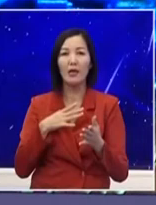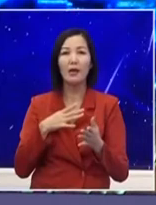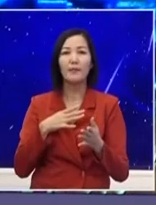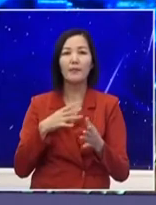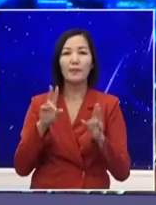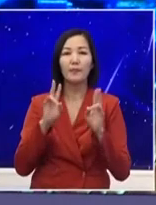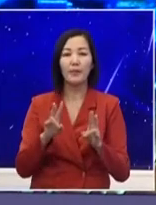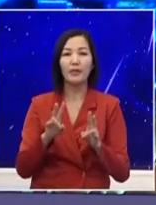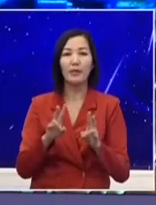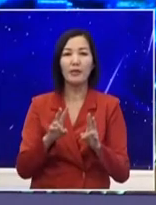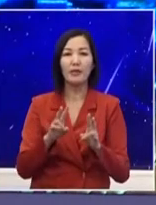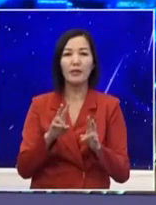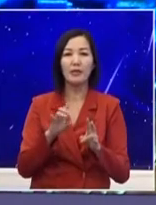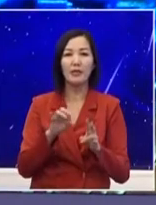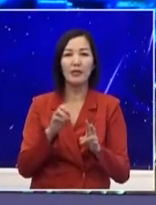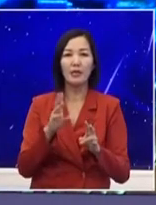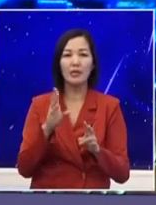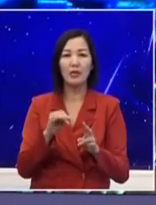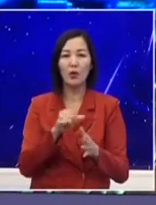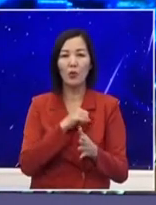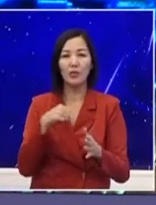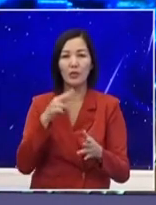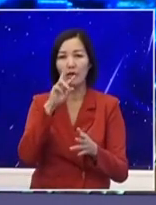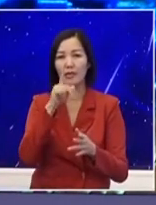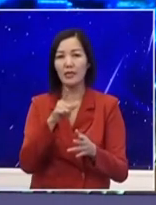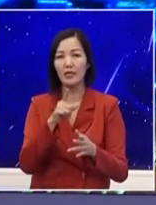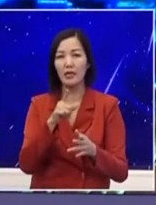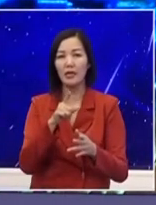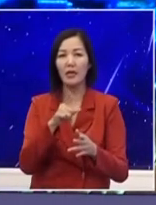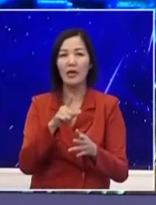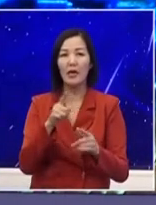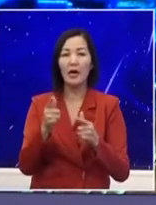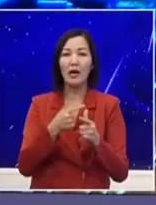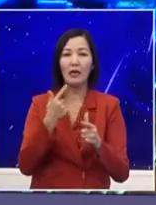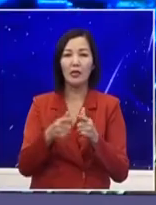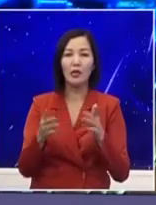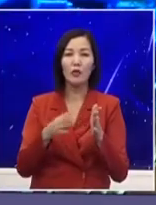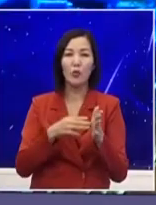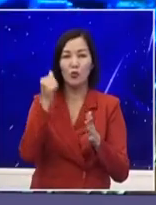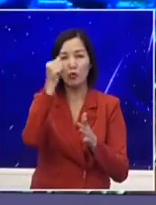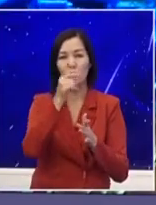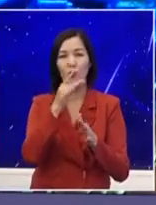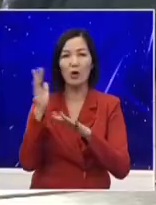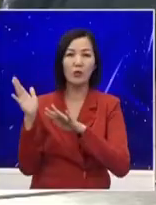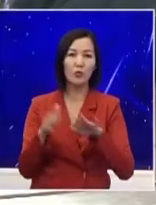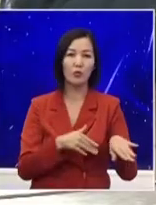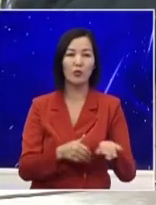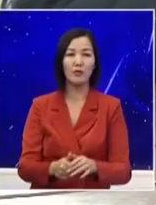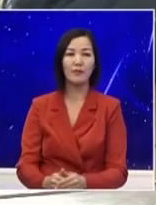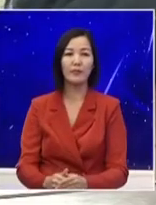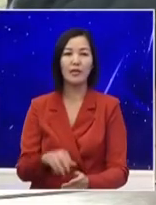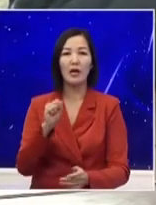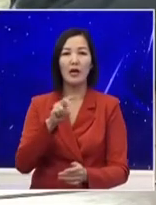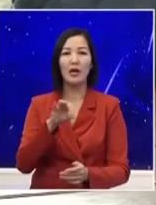тұмшалады. Бірі Александр Никитенко. Өзінің қателескенін аңдағанша арада 9 жыл өтіпті.